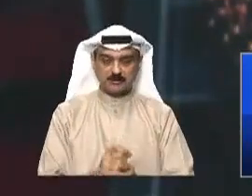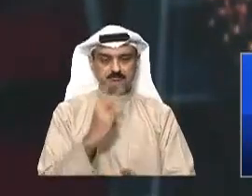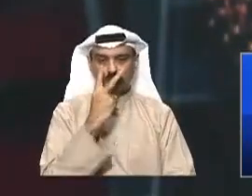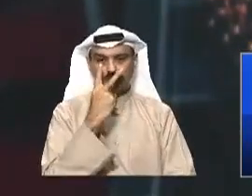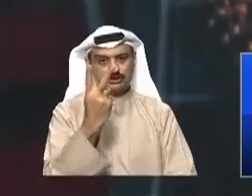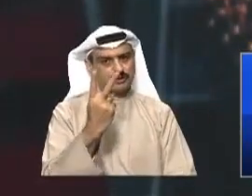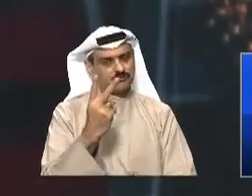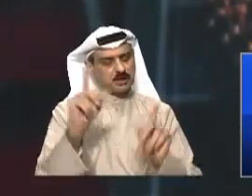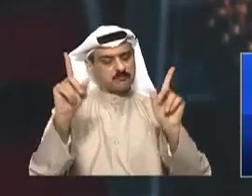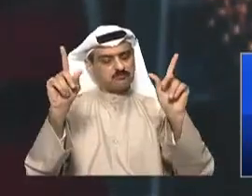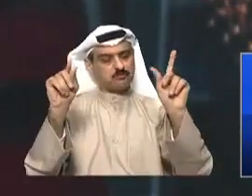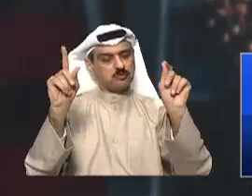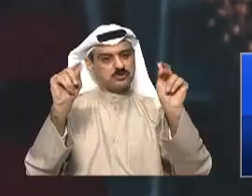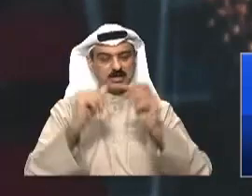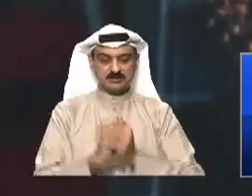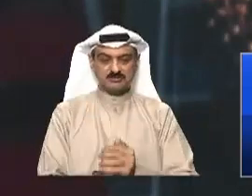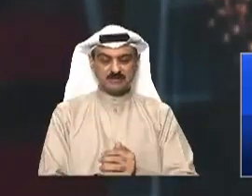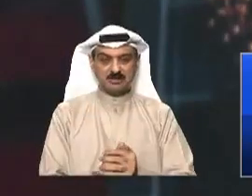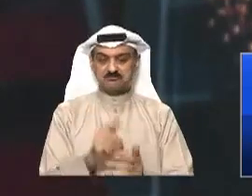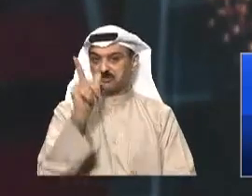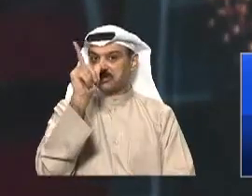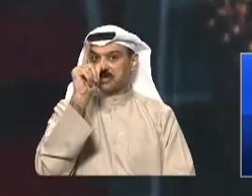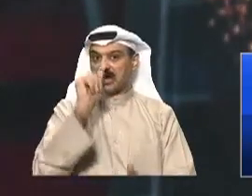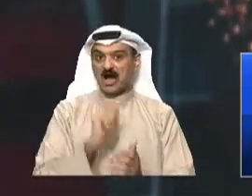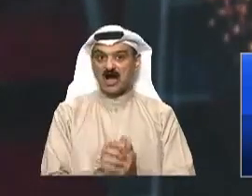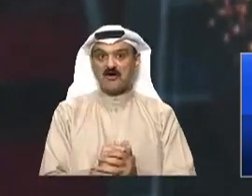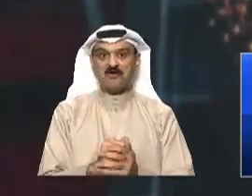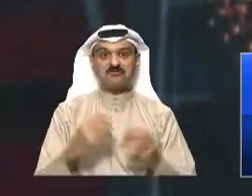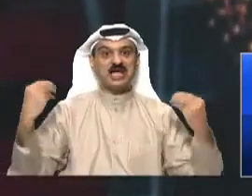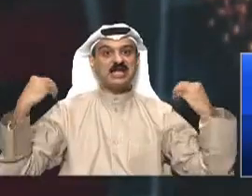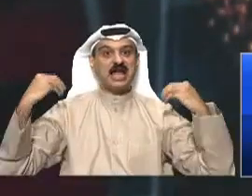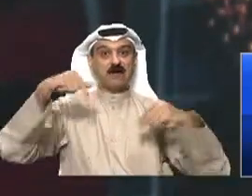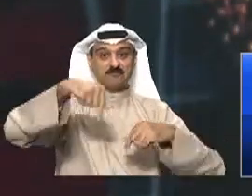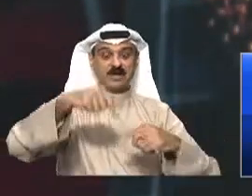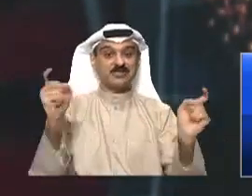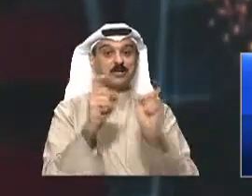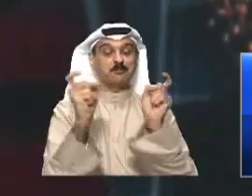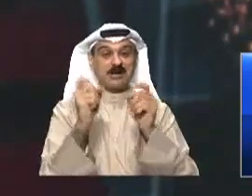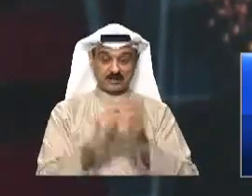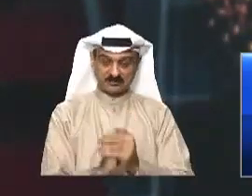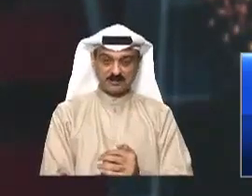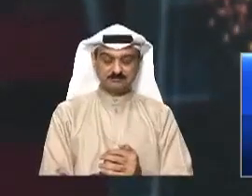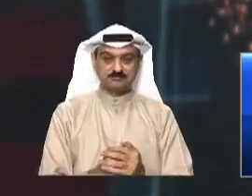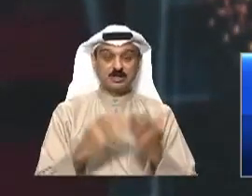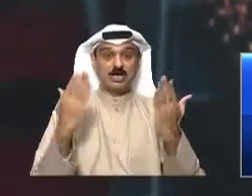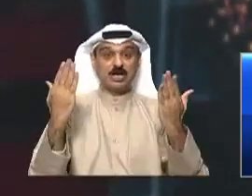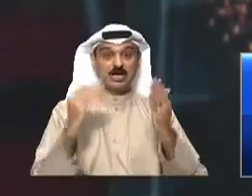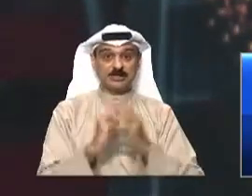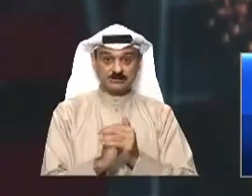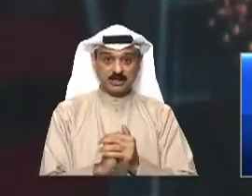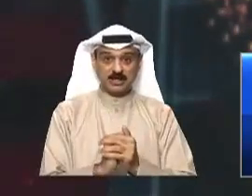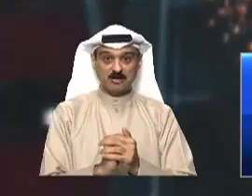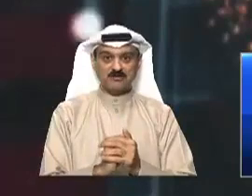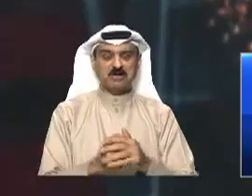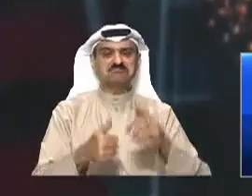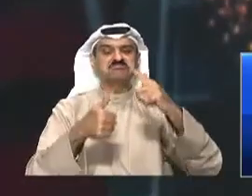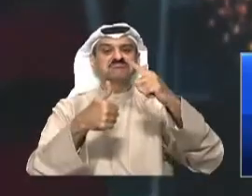مميز وتحصل على أفضل لاعب في هذه المباراة، وأنا أعتقد أنه سيكون هو اللاعب